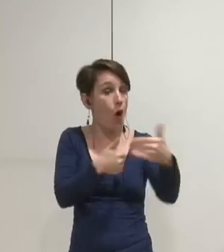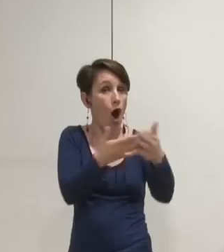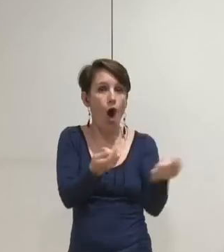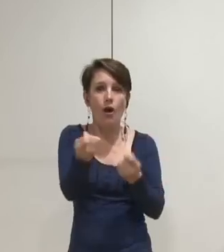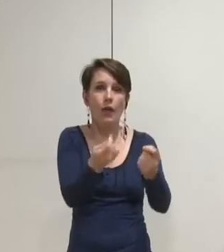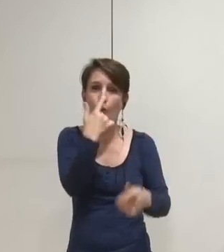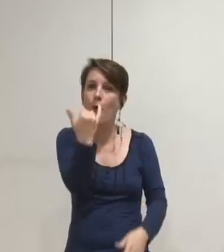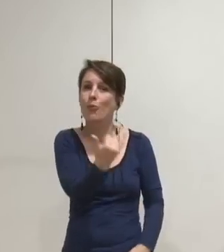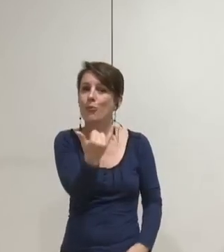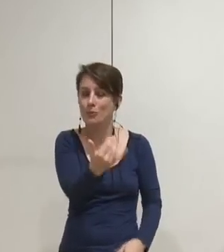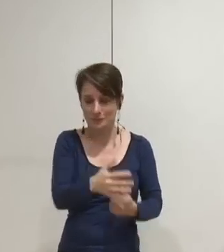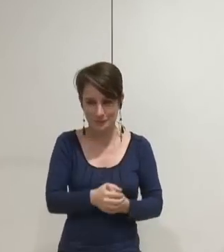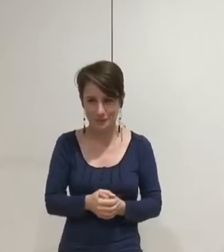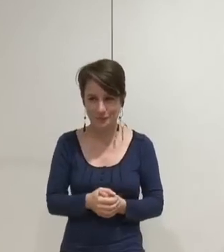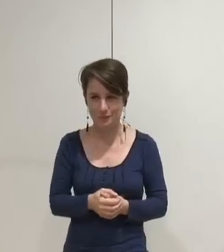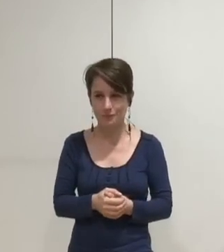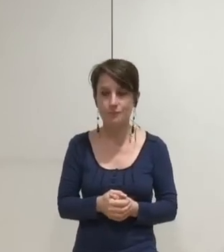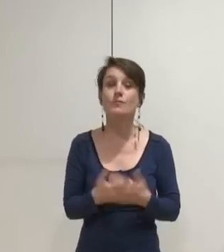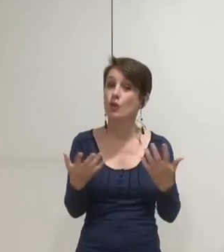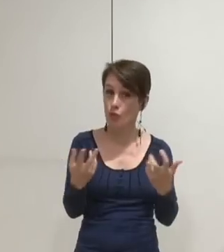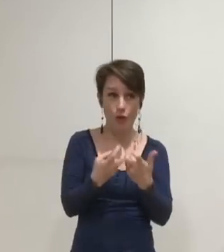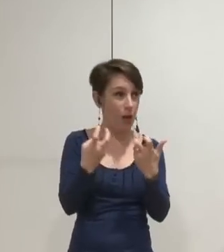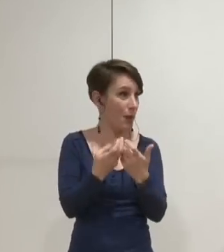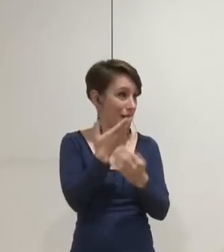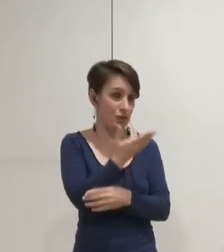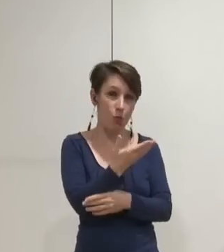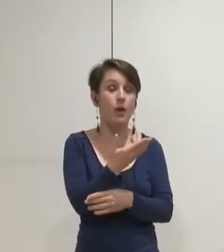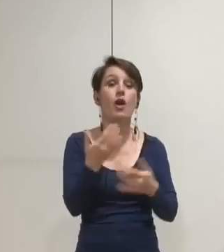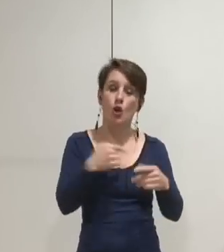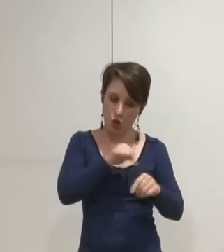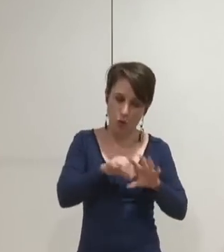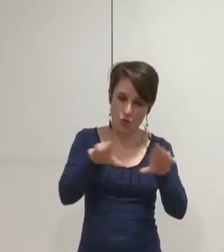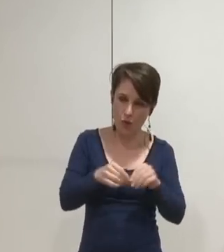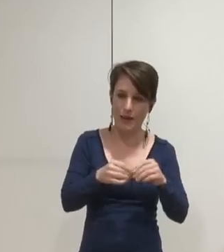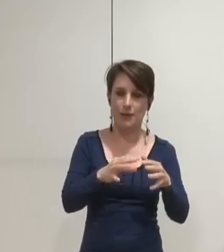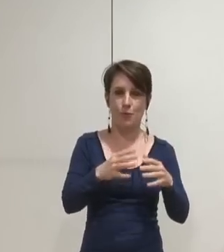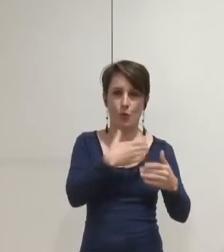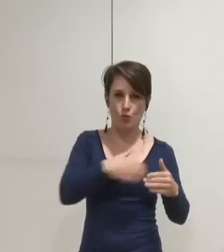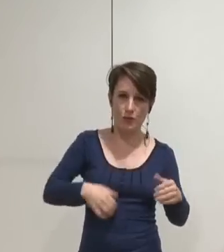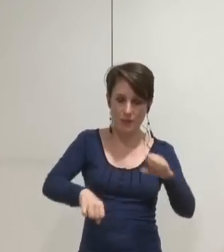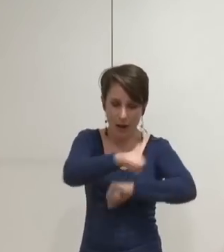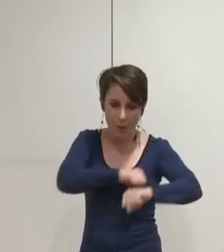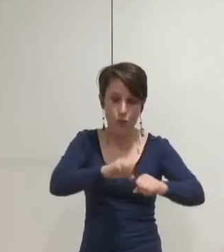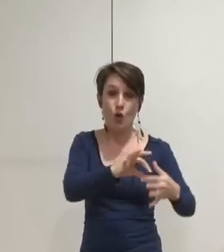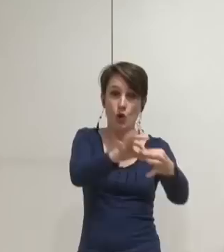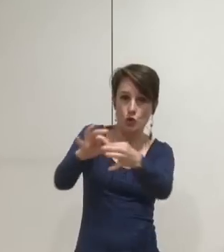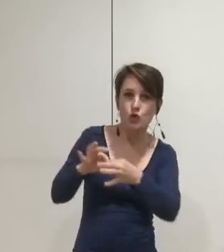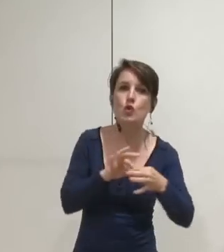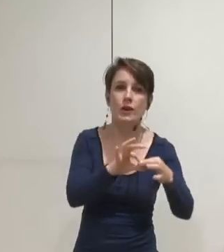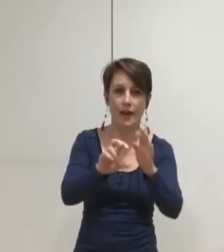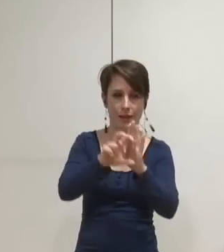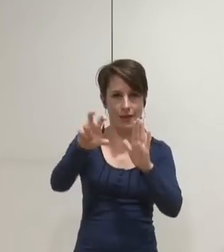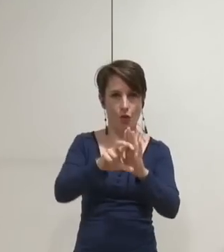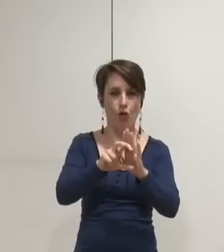donc voilà de façon concrète et pour un exemple bien précis comment cette municipalité renforce la solidarité entre les Grenoblois ce que nous appelons le